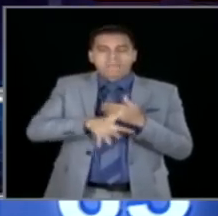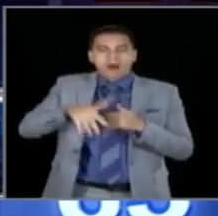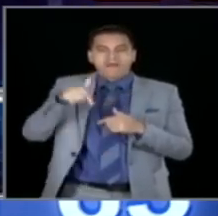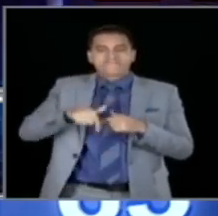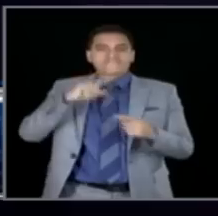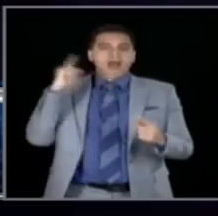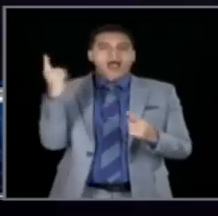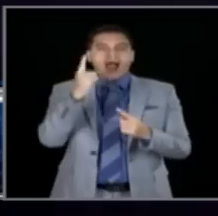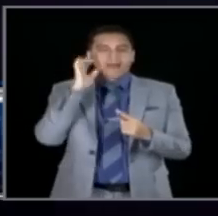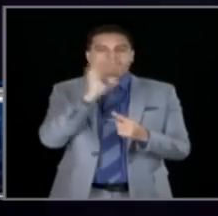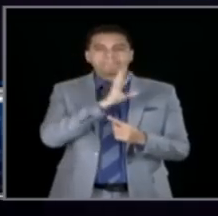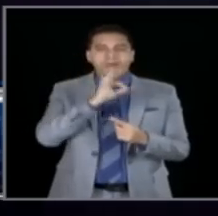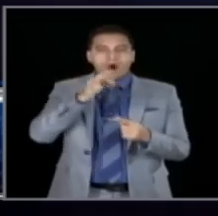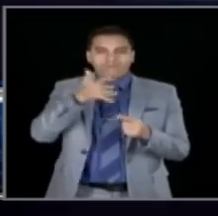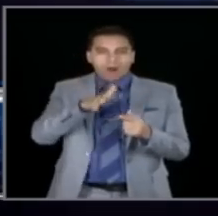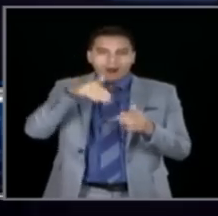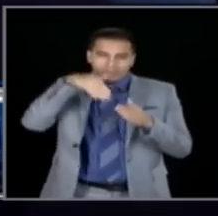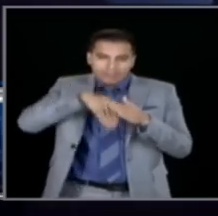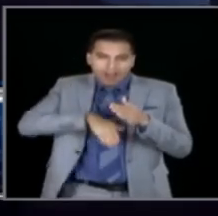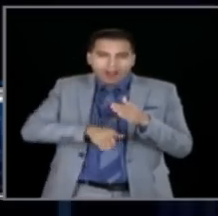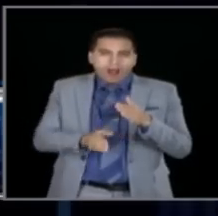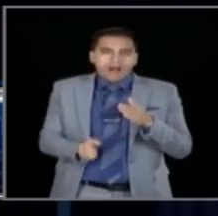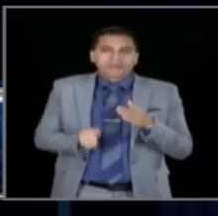اي دولة يوجد؟